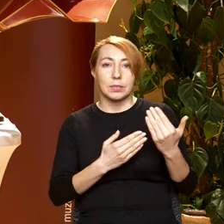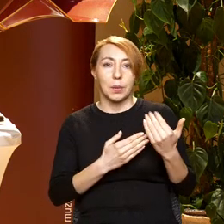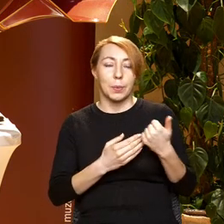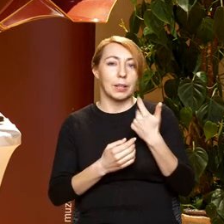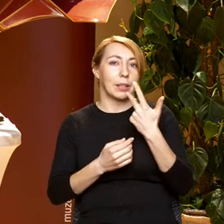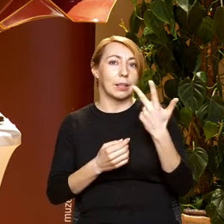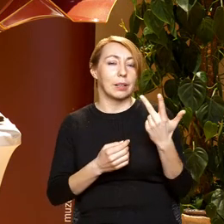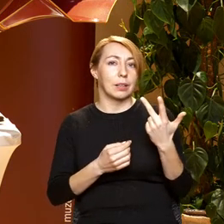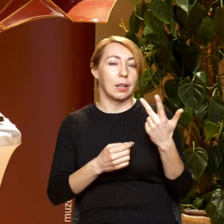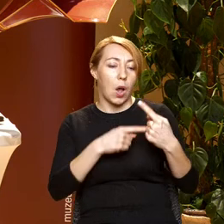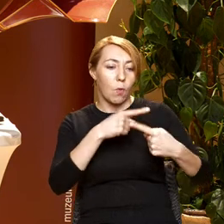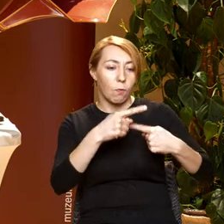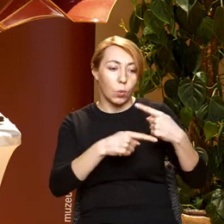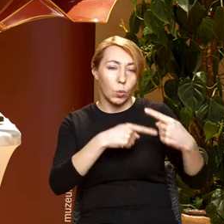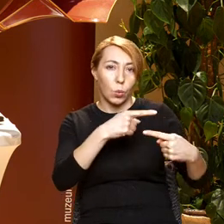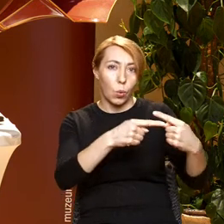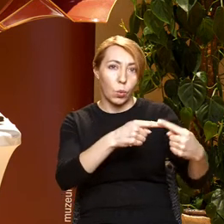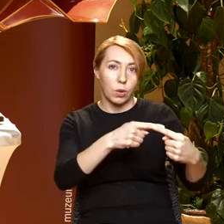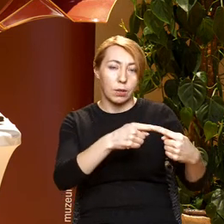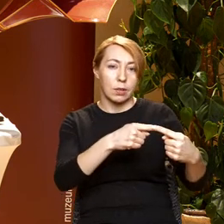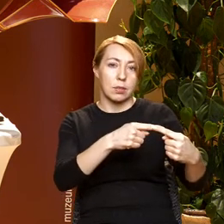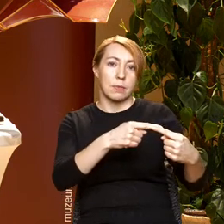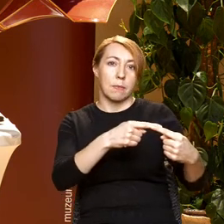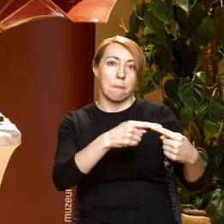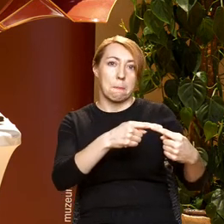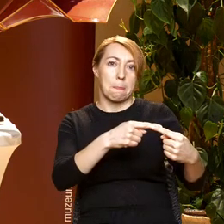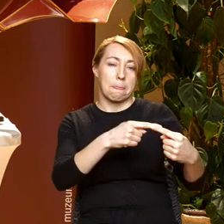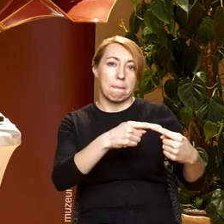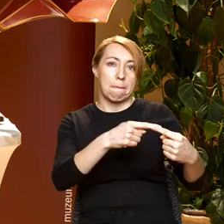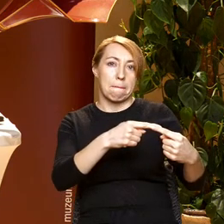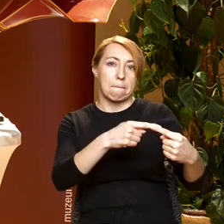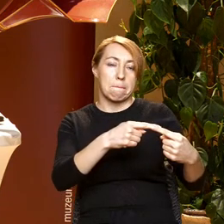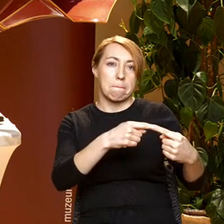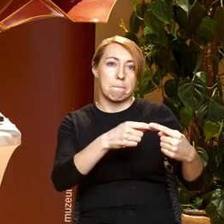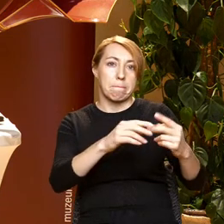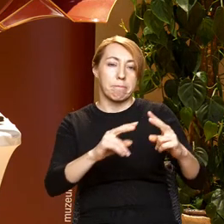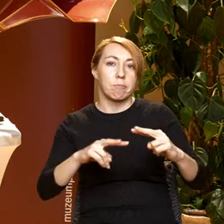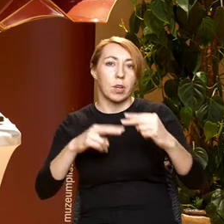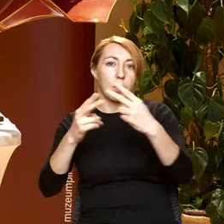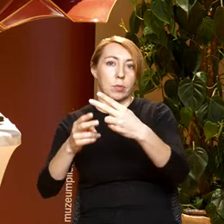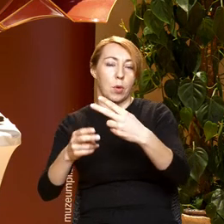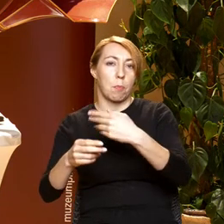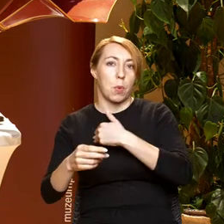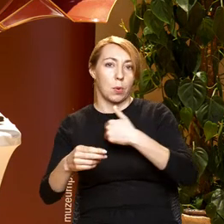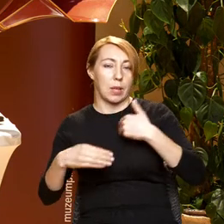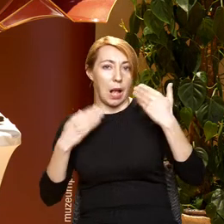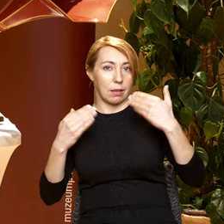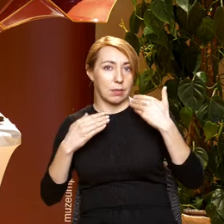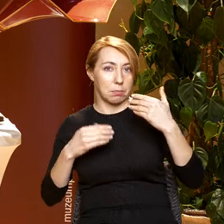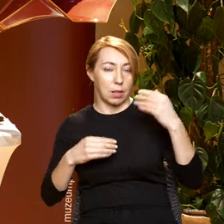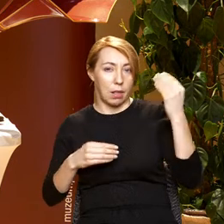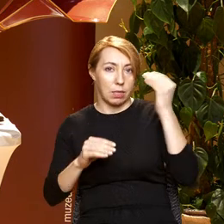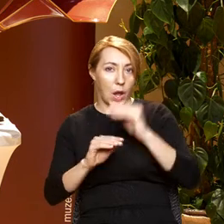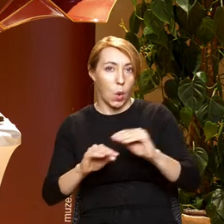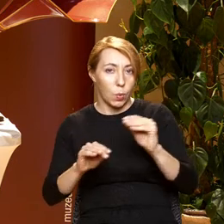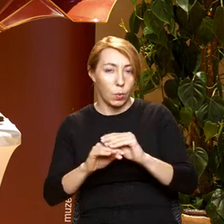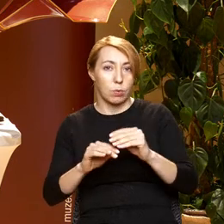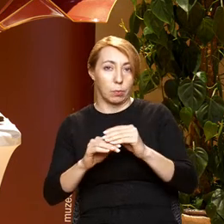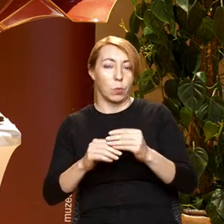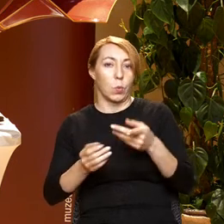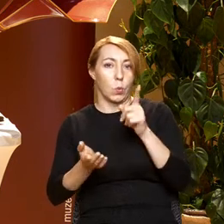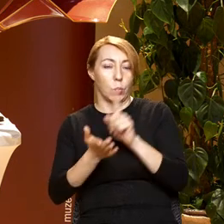kilka cylindrów trafiło do Polskiej Akademii Nauk i zostało zdigitalizowanych,